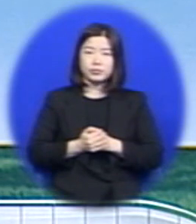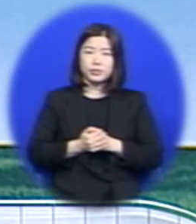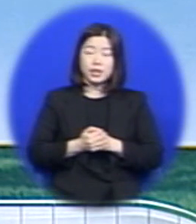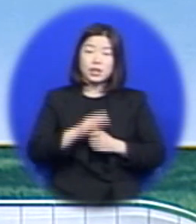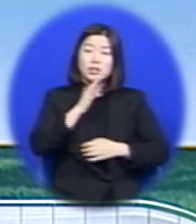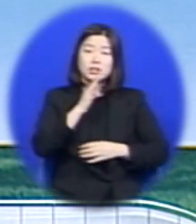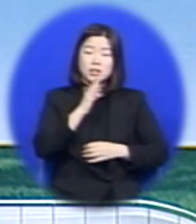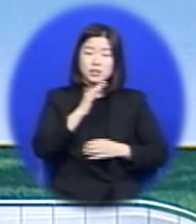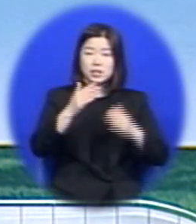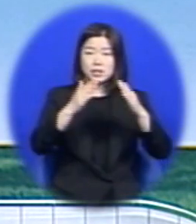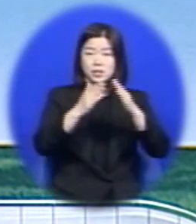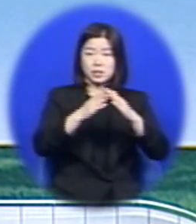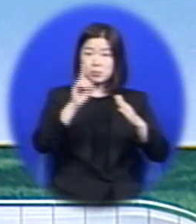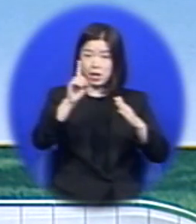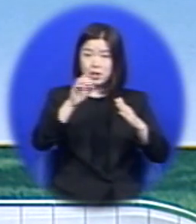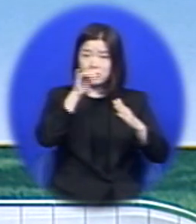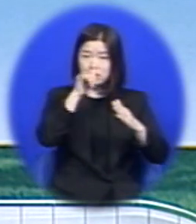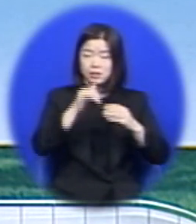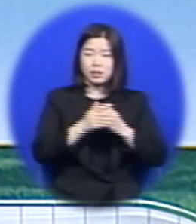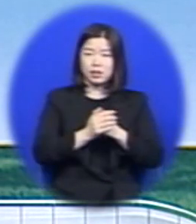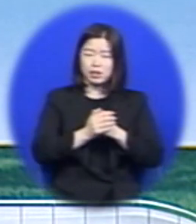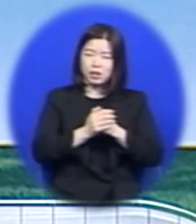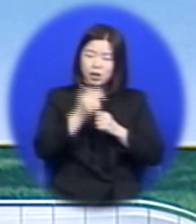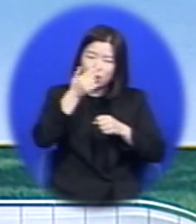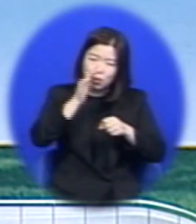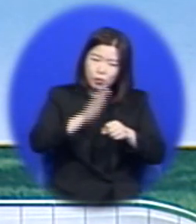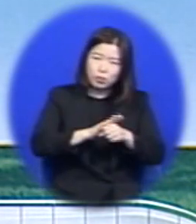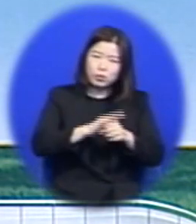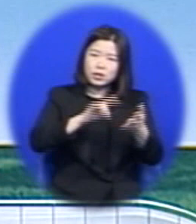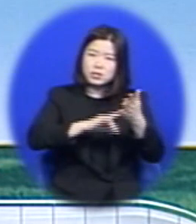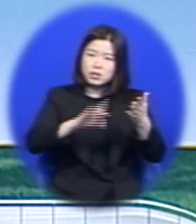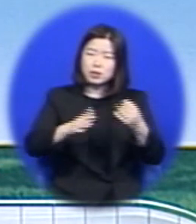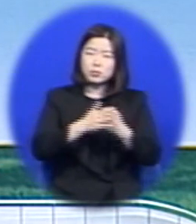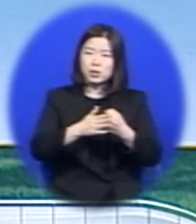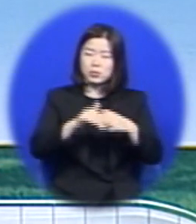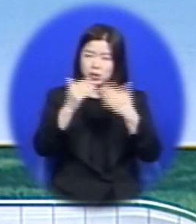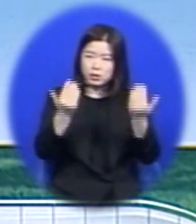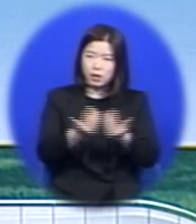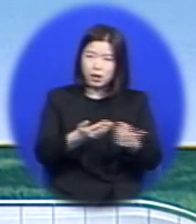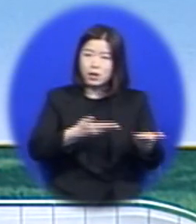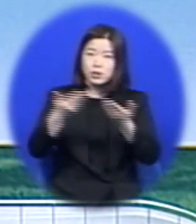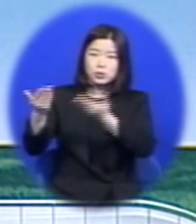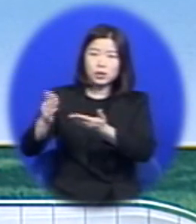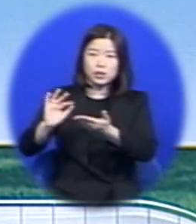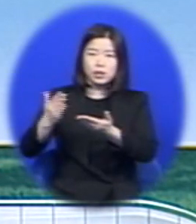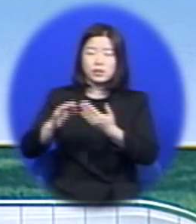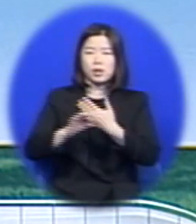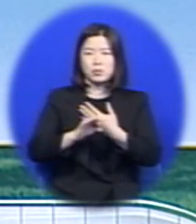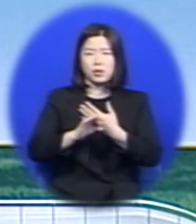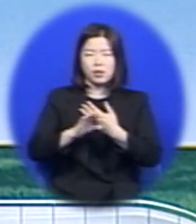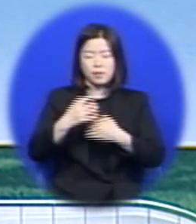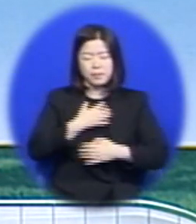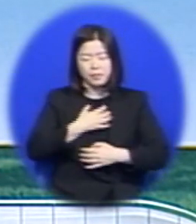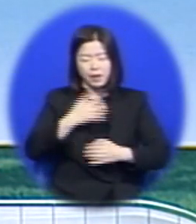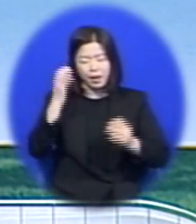사실 집 하나 있는데 억울한 세금으로 그걸 다 물어야 된다는 것은 정말 고통스러운